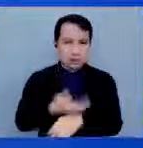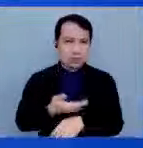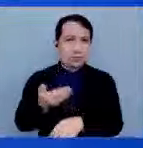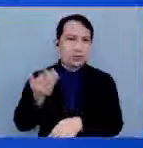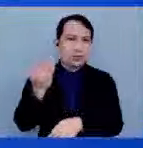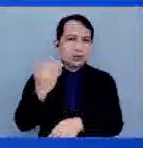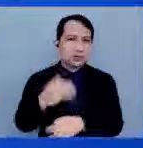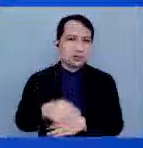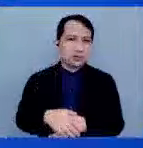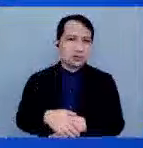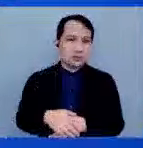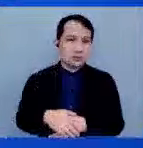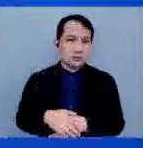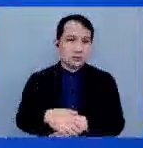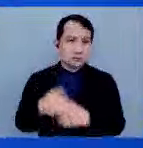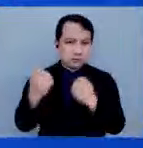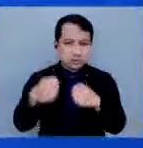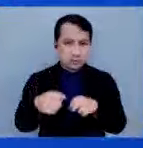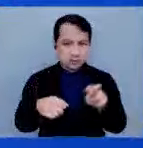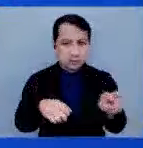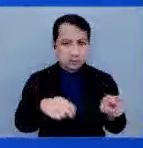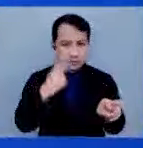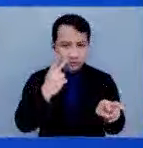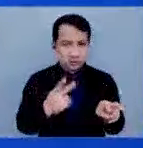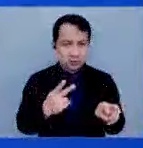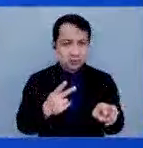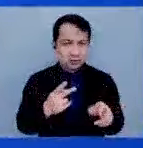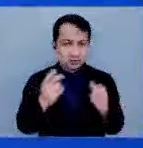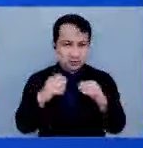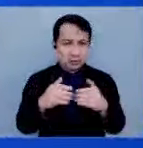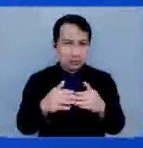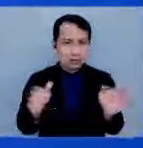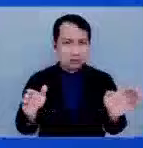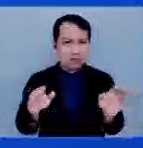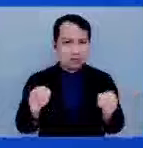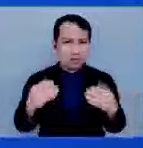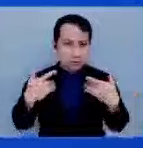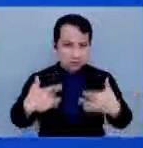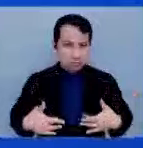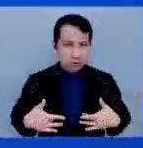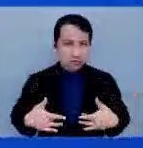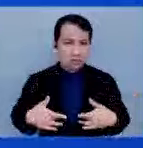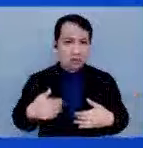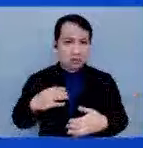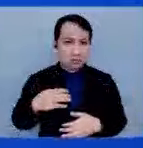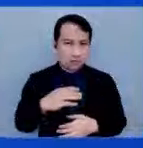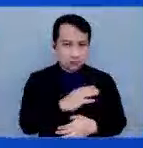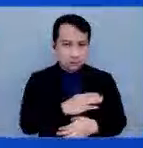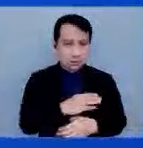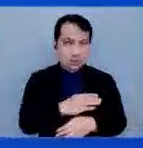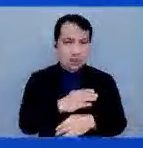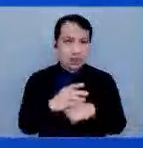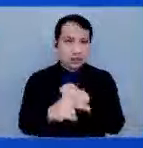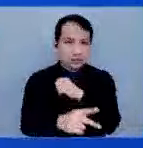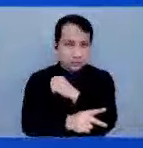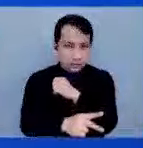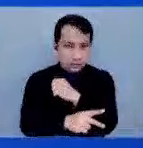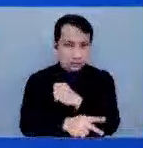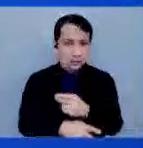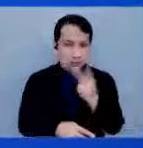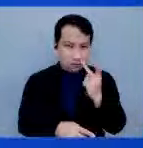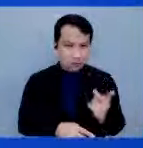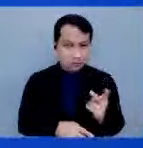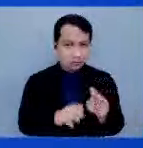po sa event, nakita ko po siya ma'am na pagpasok ng bahay, nakaubad na po siya, nakabra at saka nakapantinan po. Tapos kaya binuksan po yung